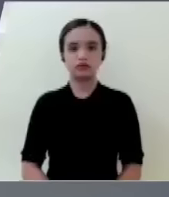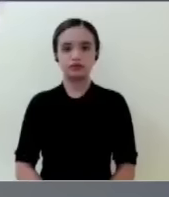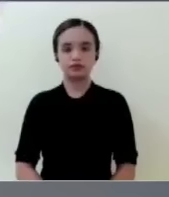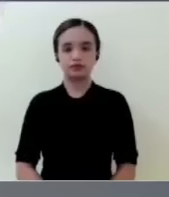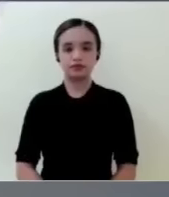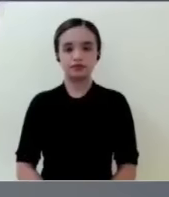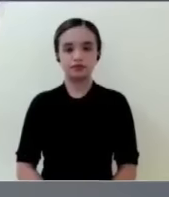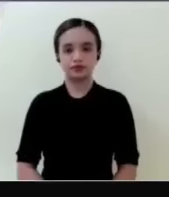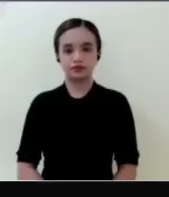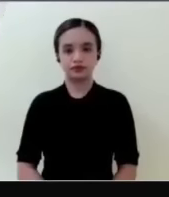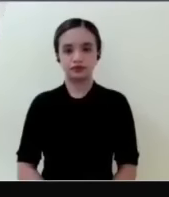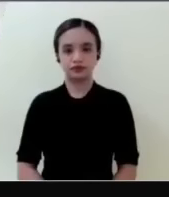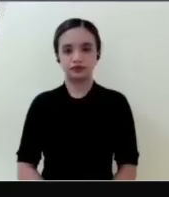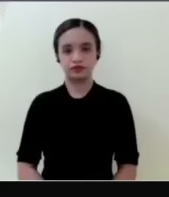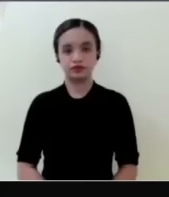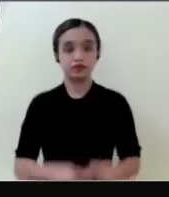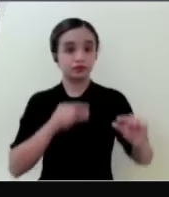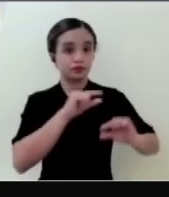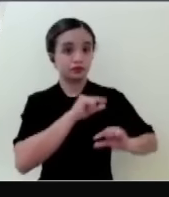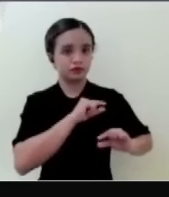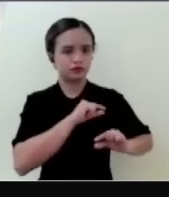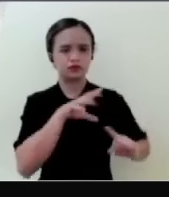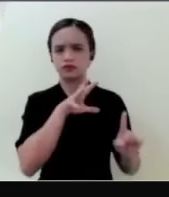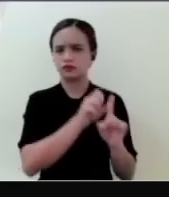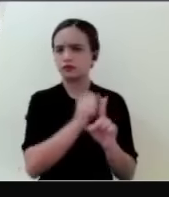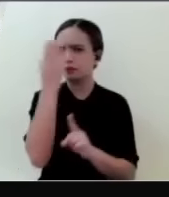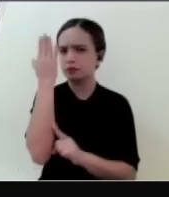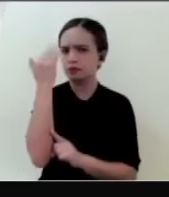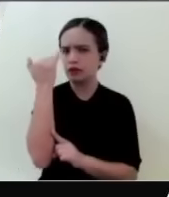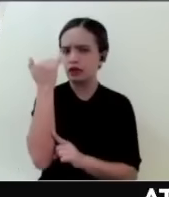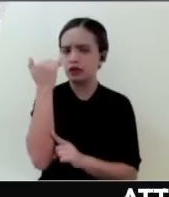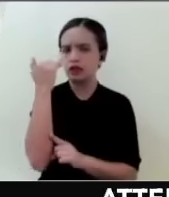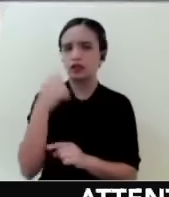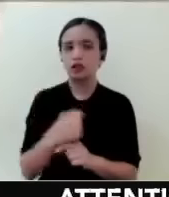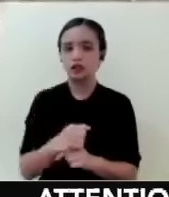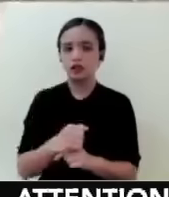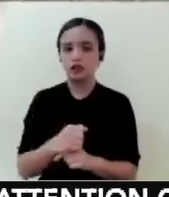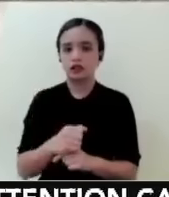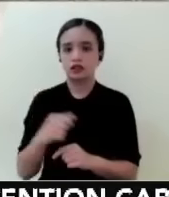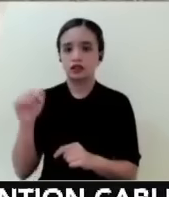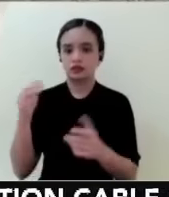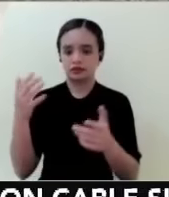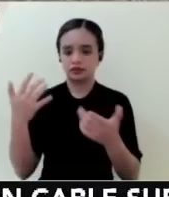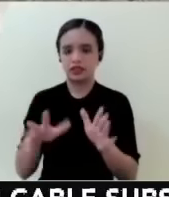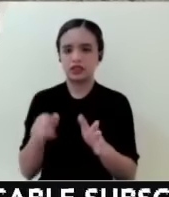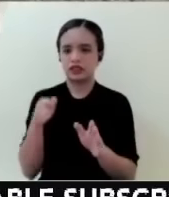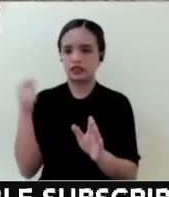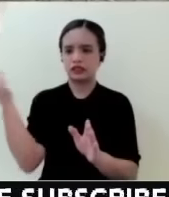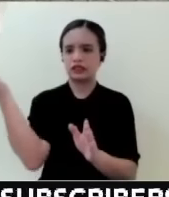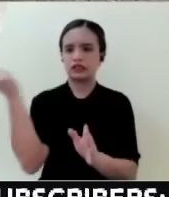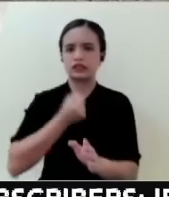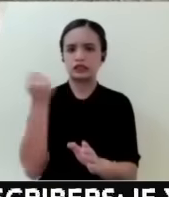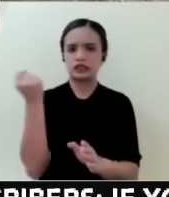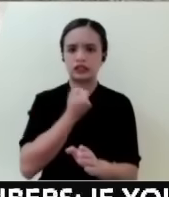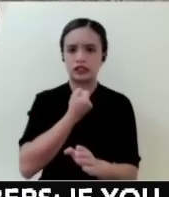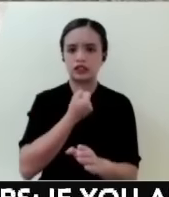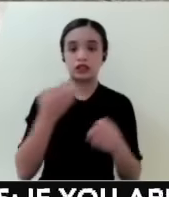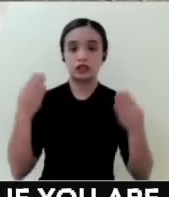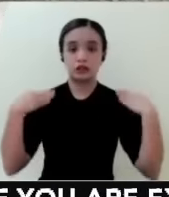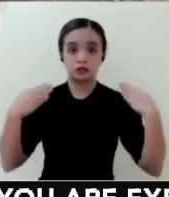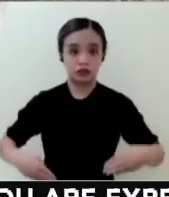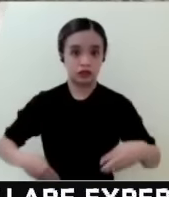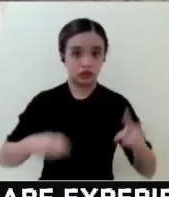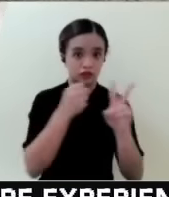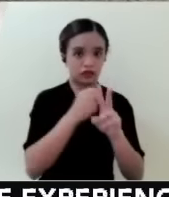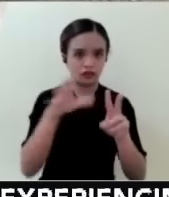Arestado ang isang CQ sa Cavite matapos umanong saksakin ang kapwa niyang CQ. Ang katawan ng biktima natagpuan ng pulis sa isang fish pond